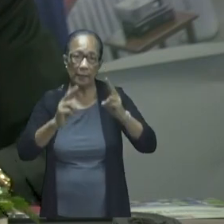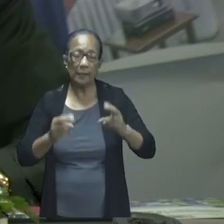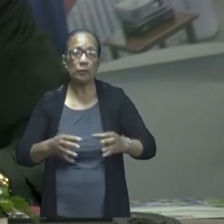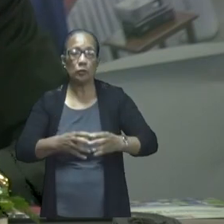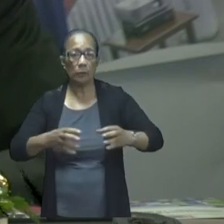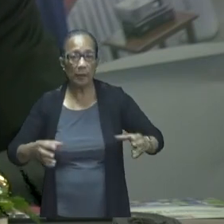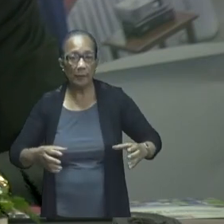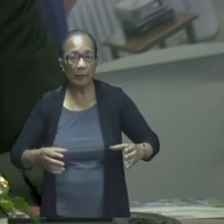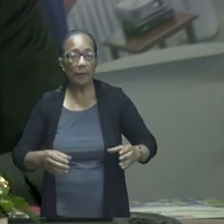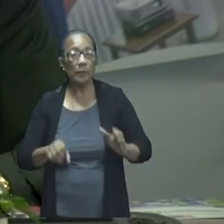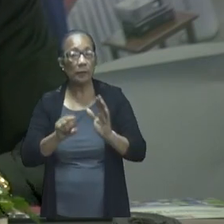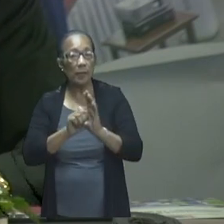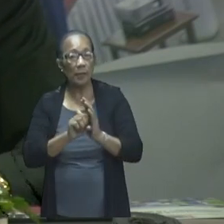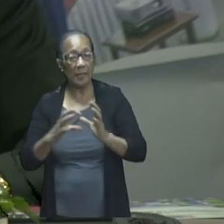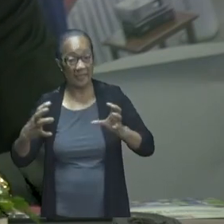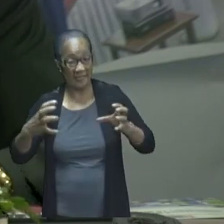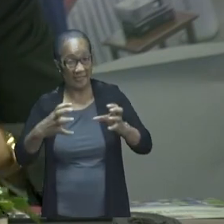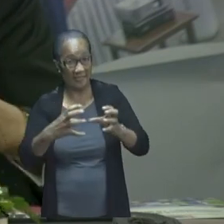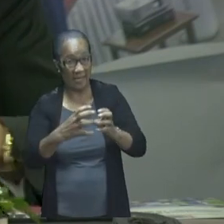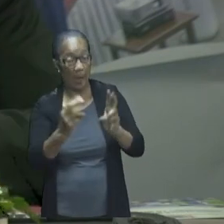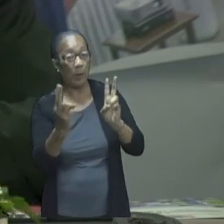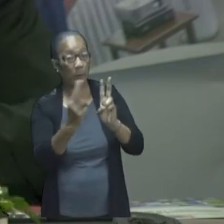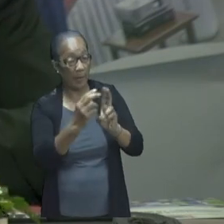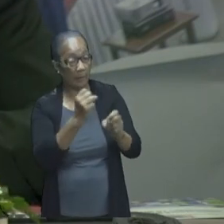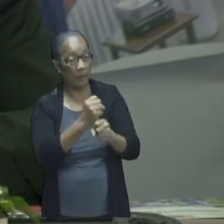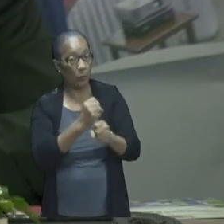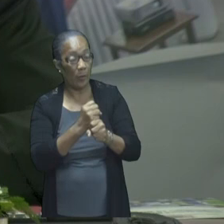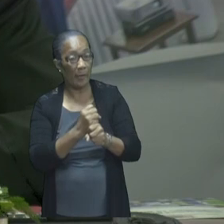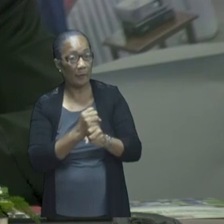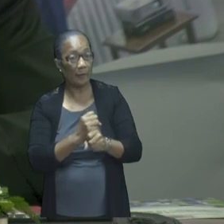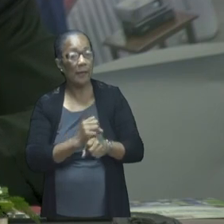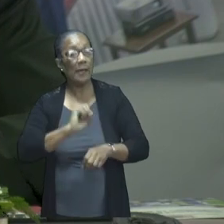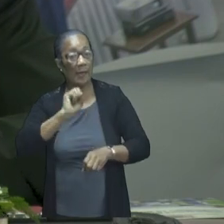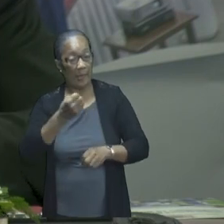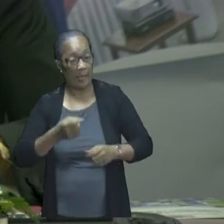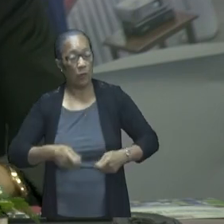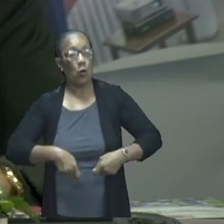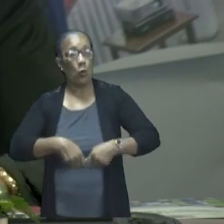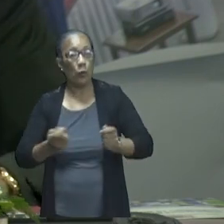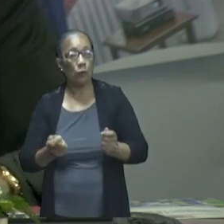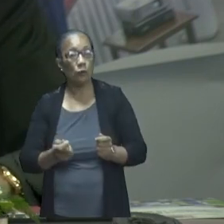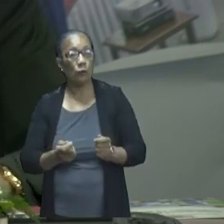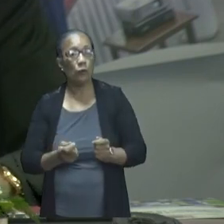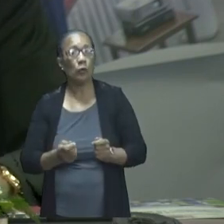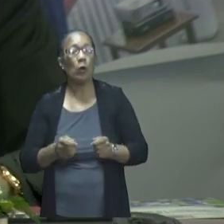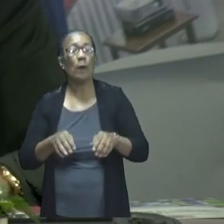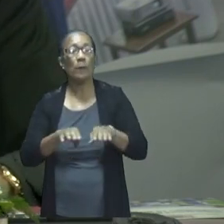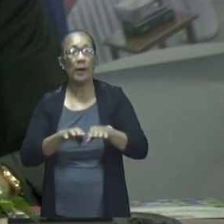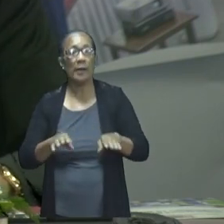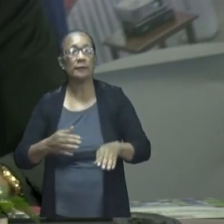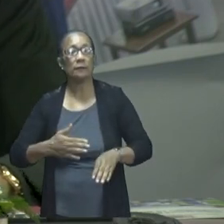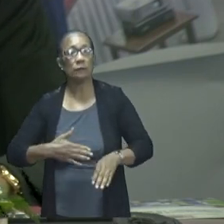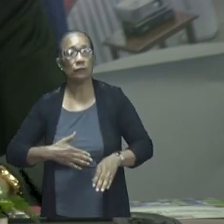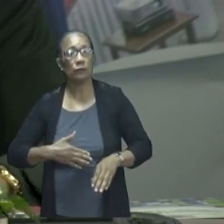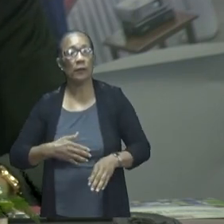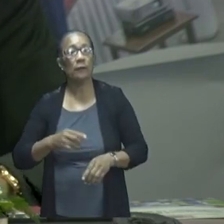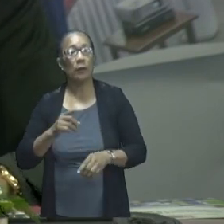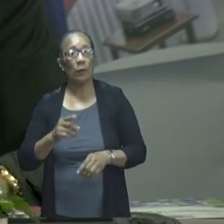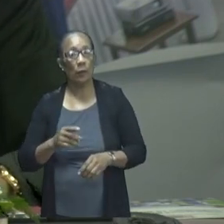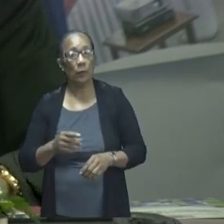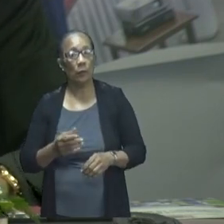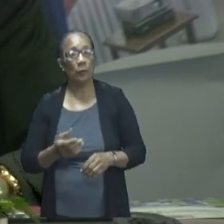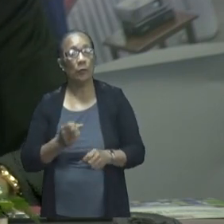content als een partner dat zij daar het project gaan uitvoeren op basis ook van en design